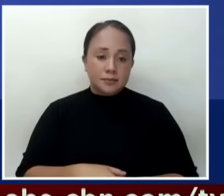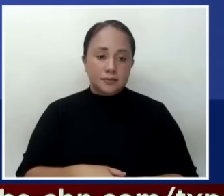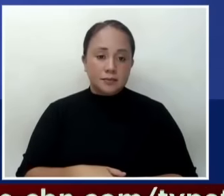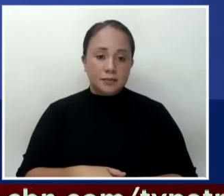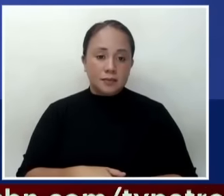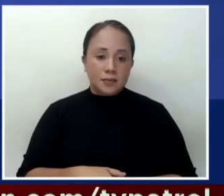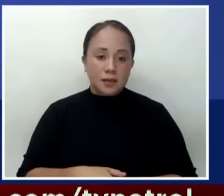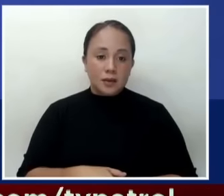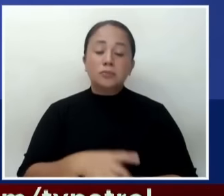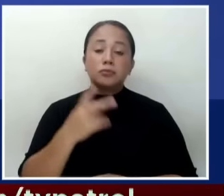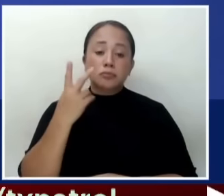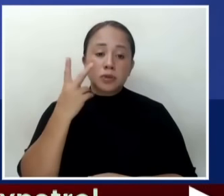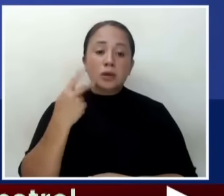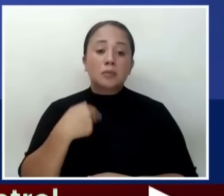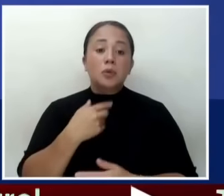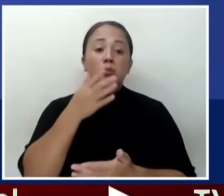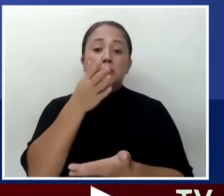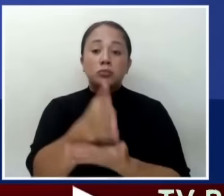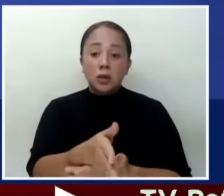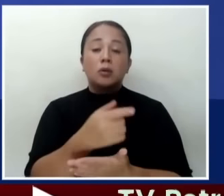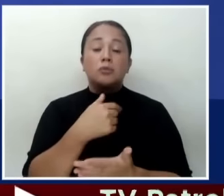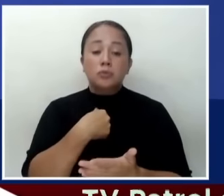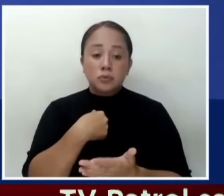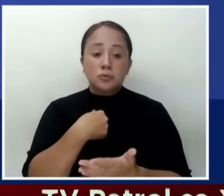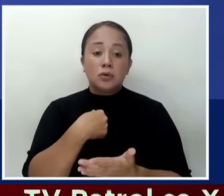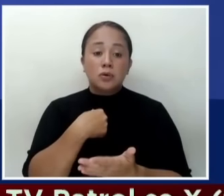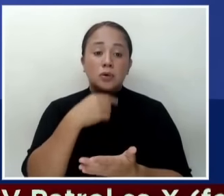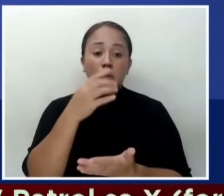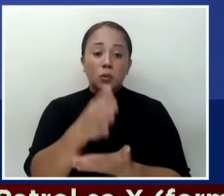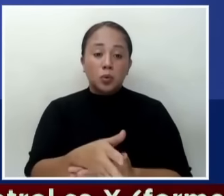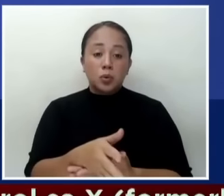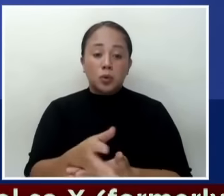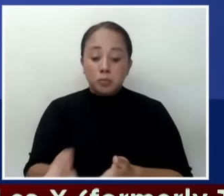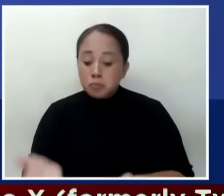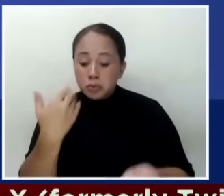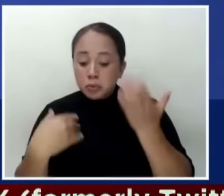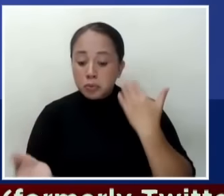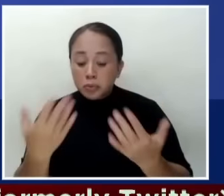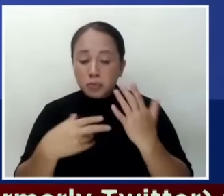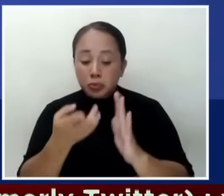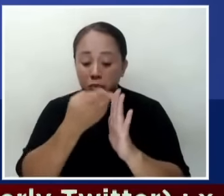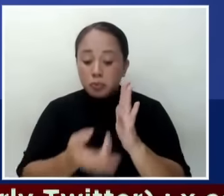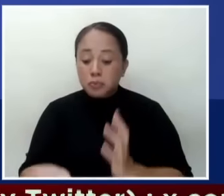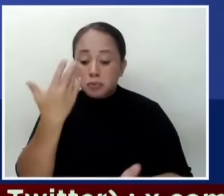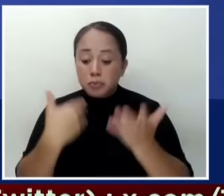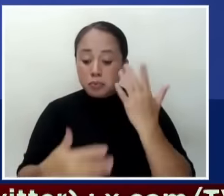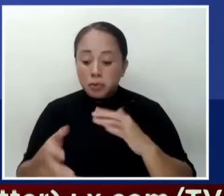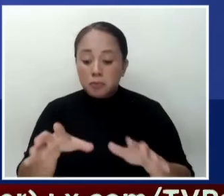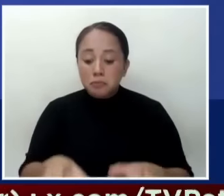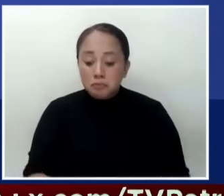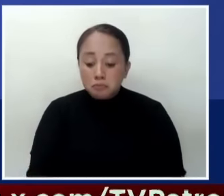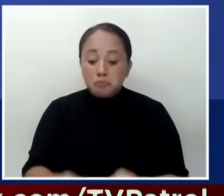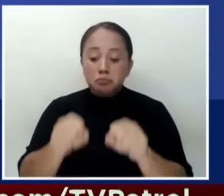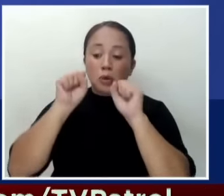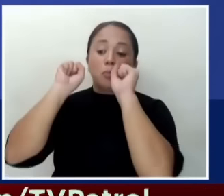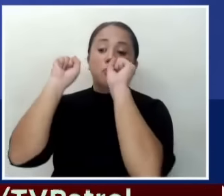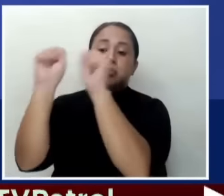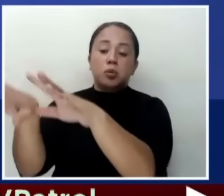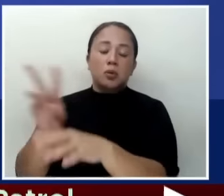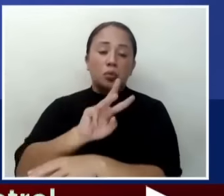One of these days, pupunta ako dun, kukunin ko yung katawan ng tatay nyo, tapon ko yan dun sa